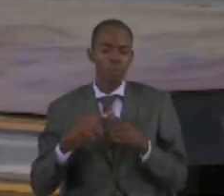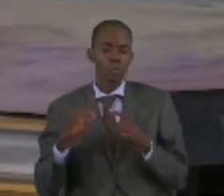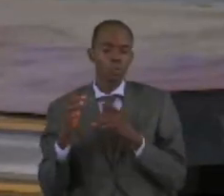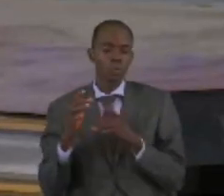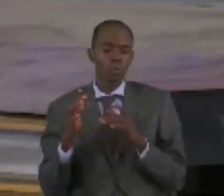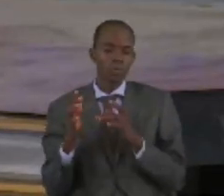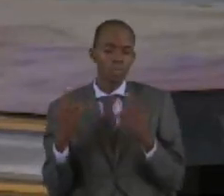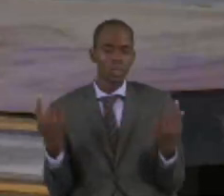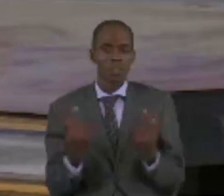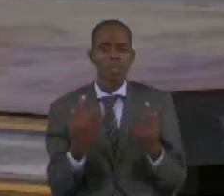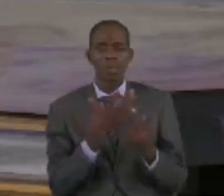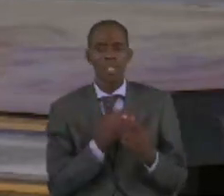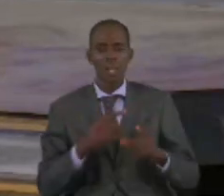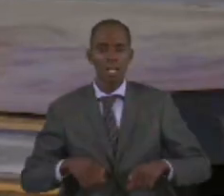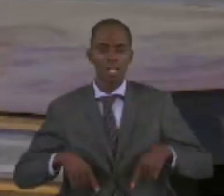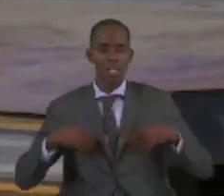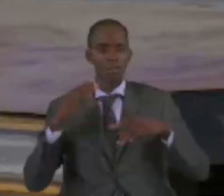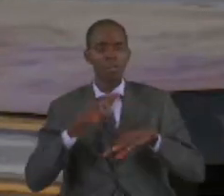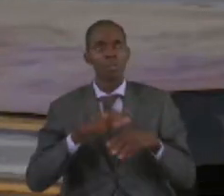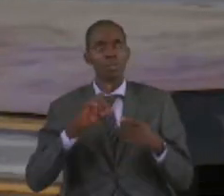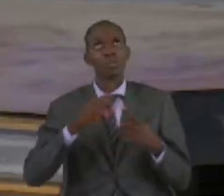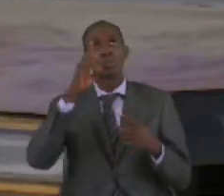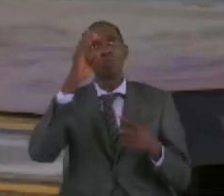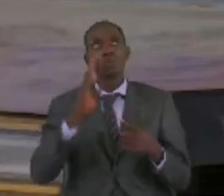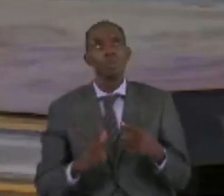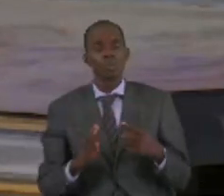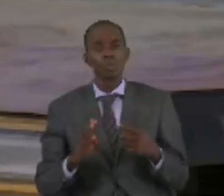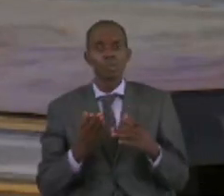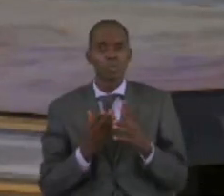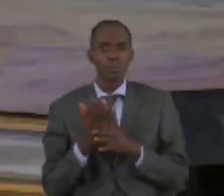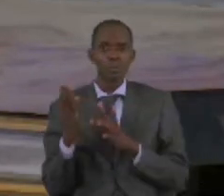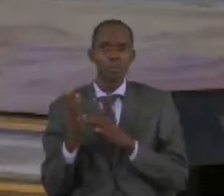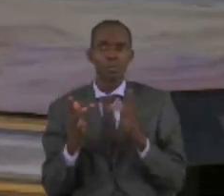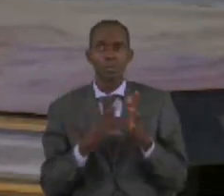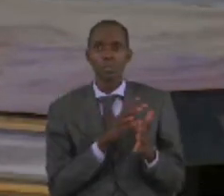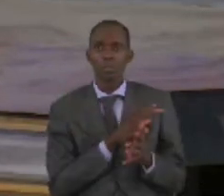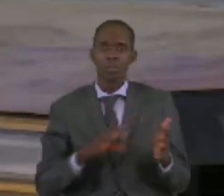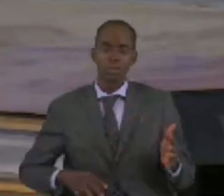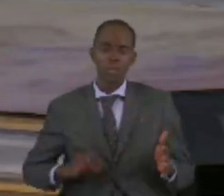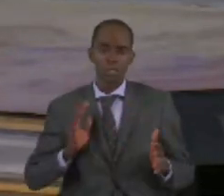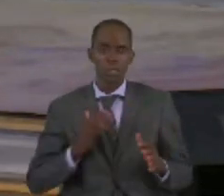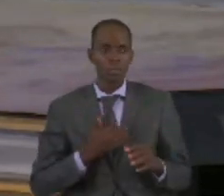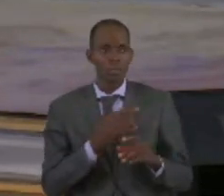comme vivant pour Dieu en Jésus-Christ. »